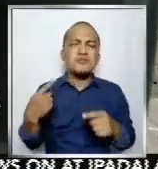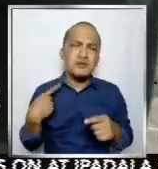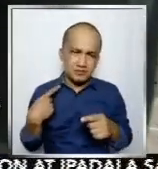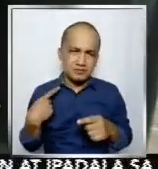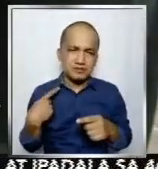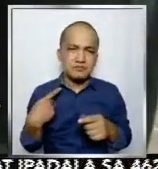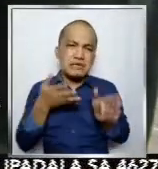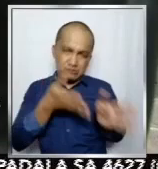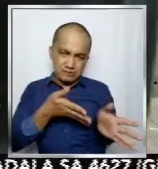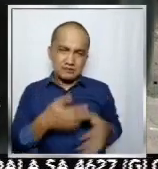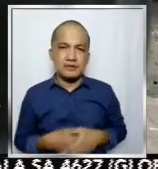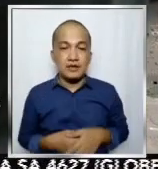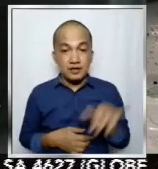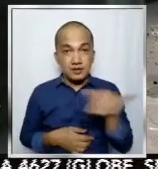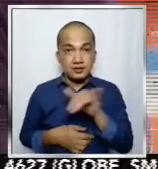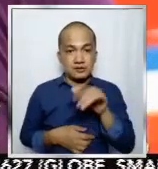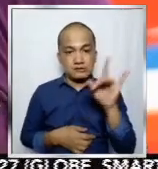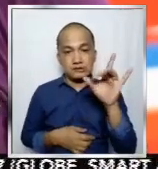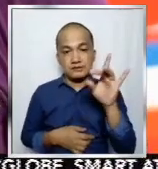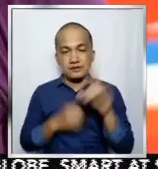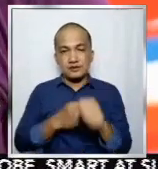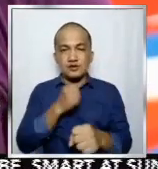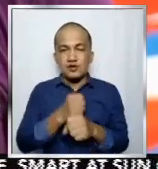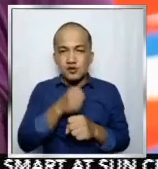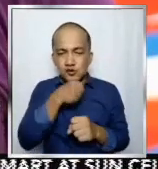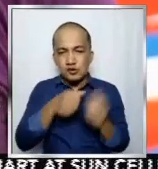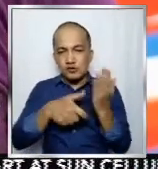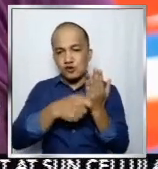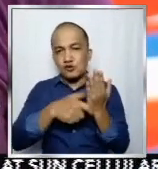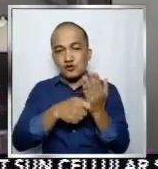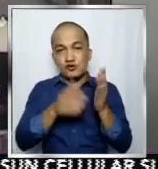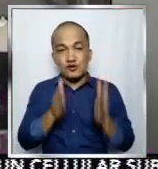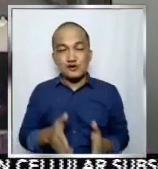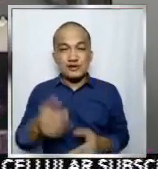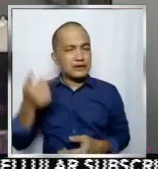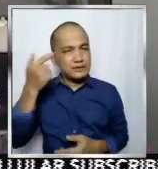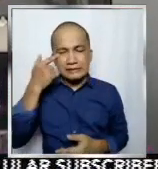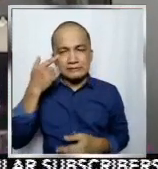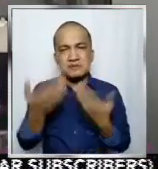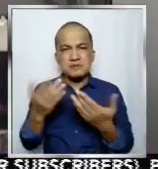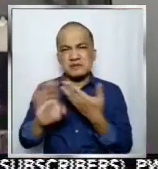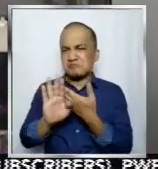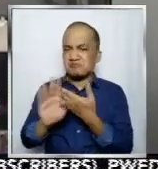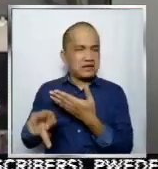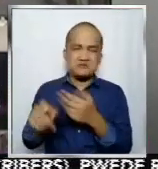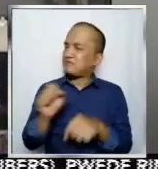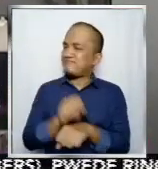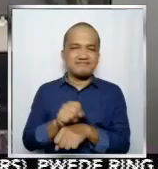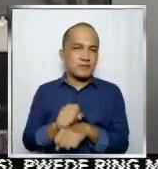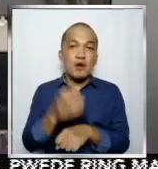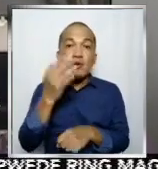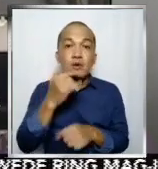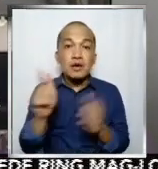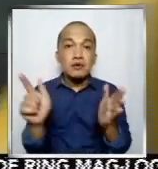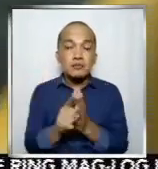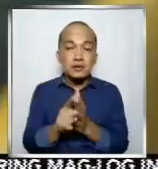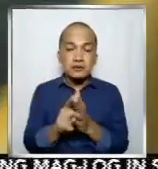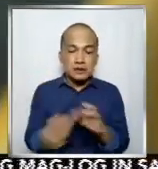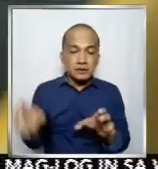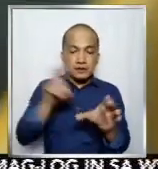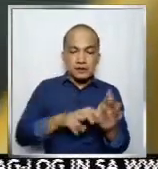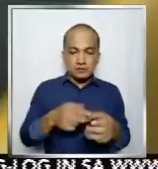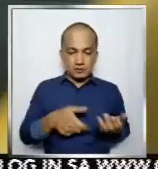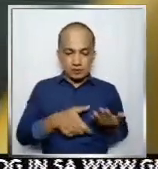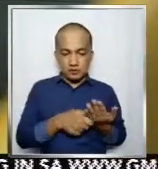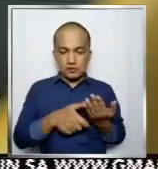ng 18 anyo sa konduktora si Gabriel, baka hindi na makabalik trabaho. Bawal na kasi ang may nakasakay na konduktor sa ilalim ng new normal at